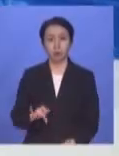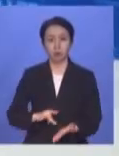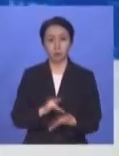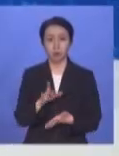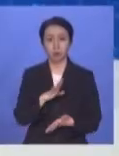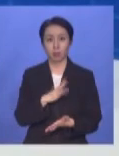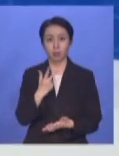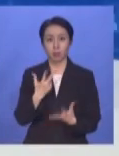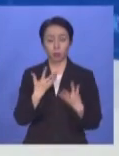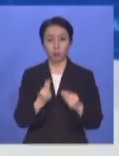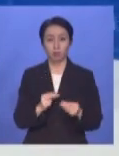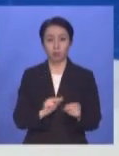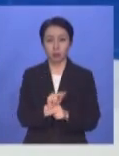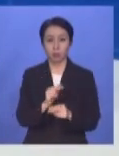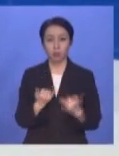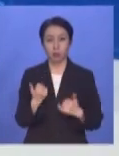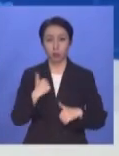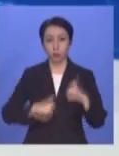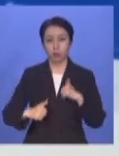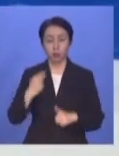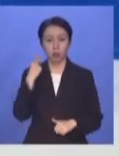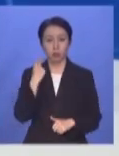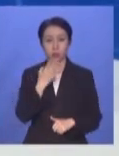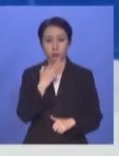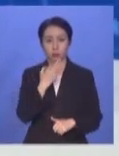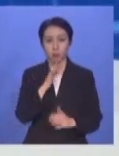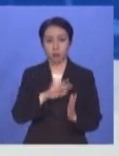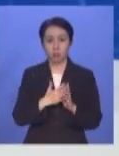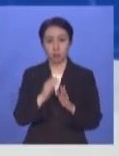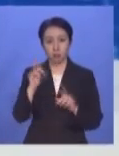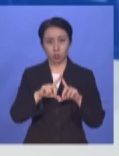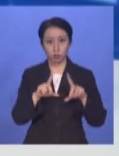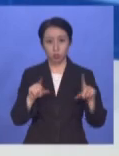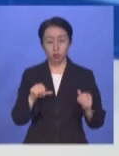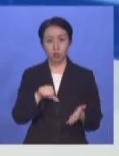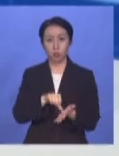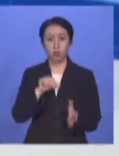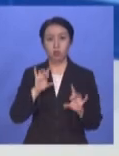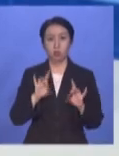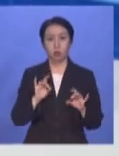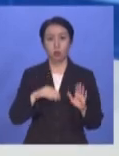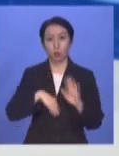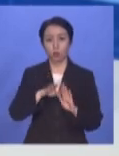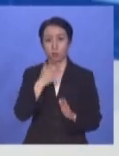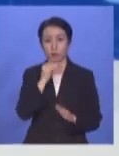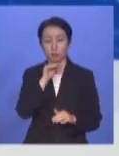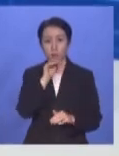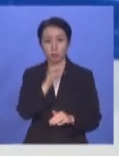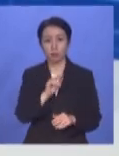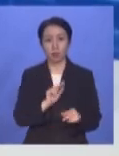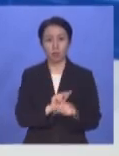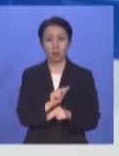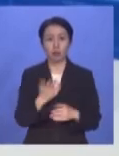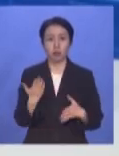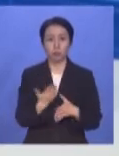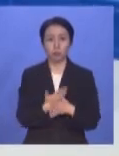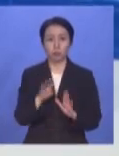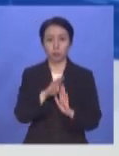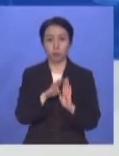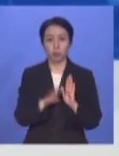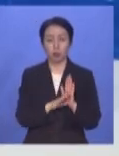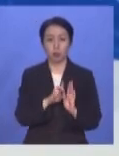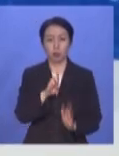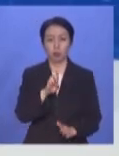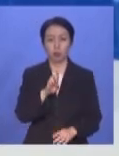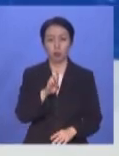центре состоялся трехдневный семинар для учителей английского языка сельских школ. Участникам рассказали, как улучшить свои профессиональные навыки при